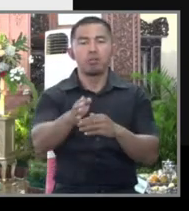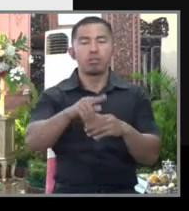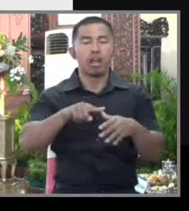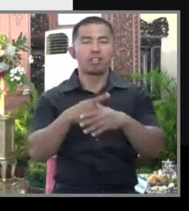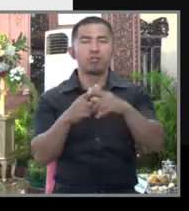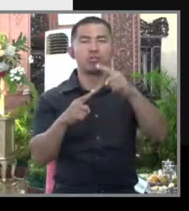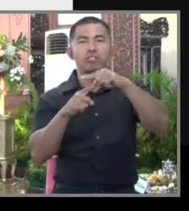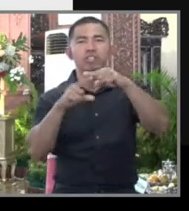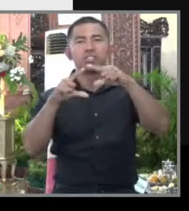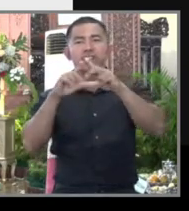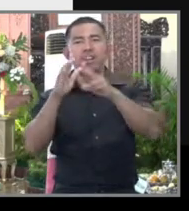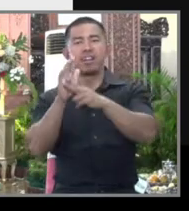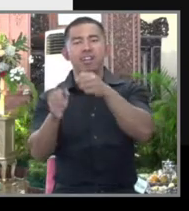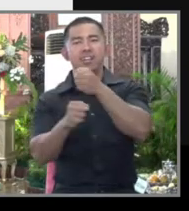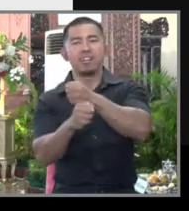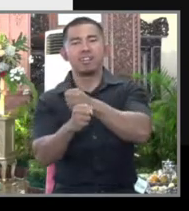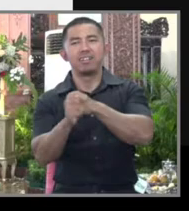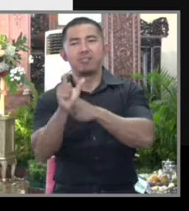mengalami